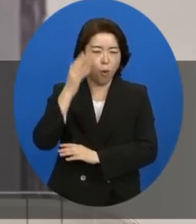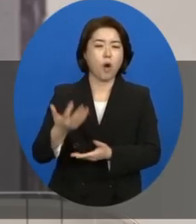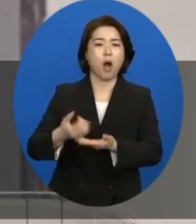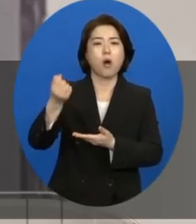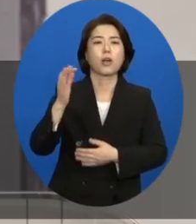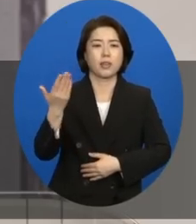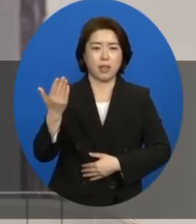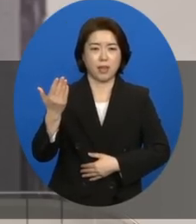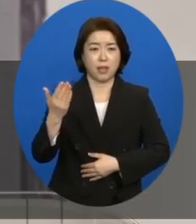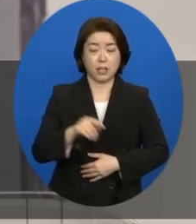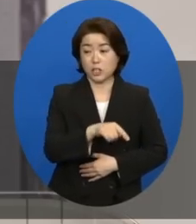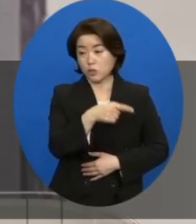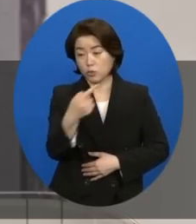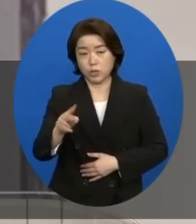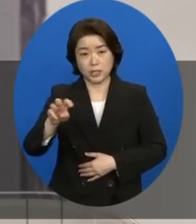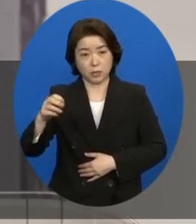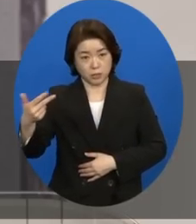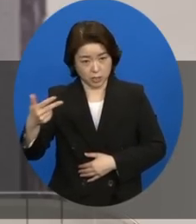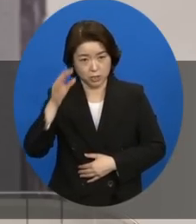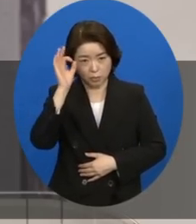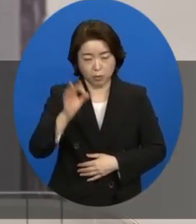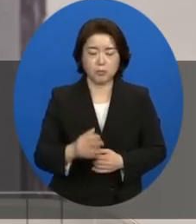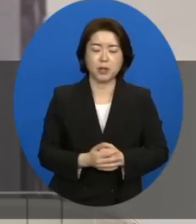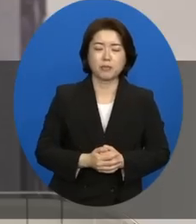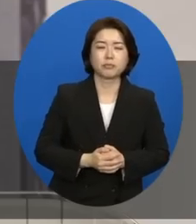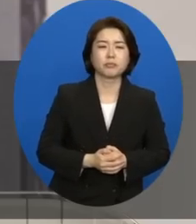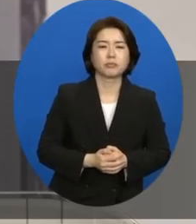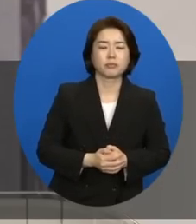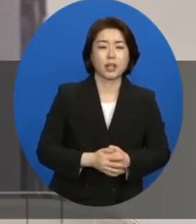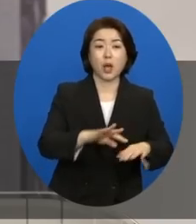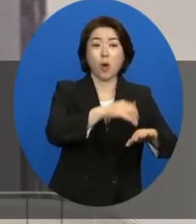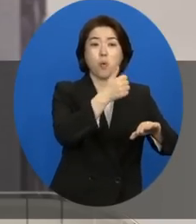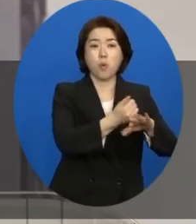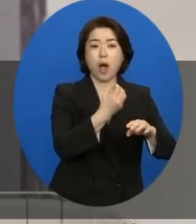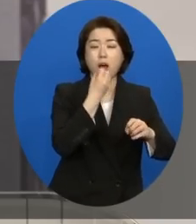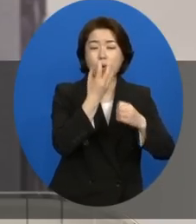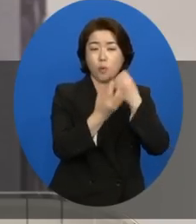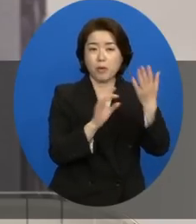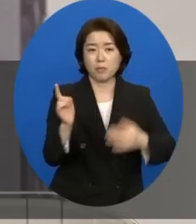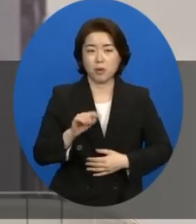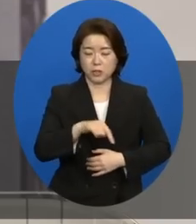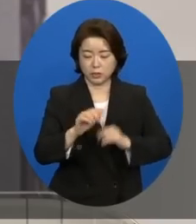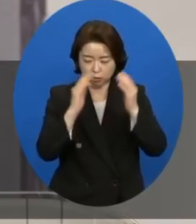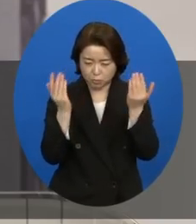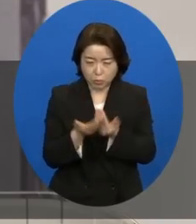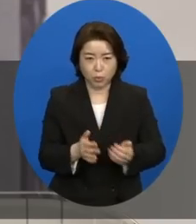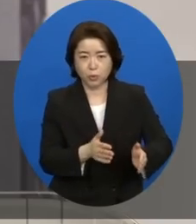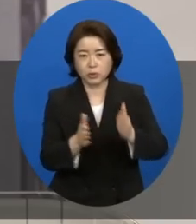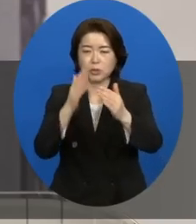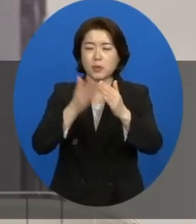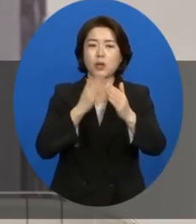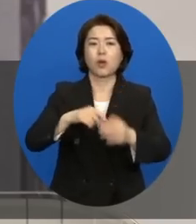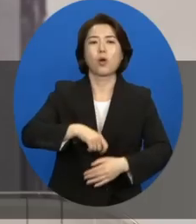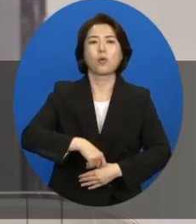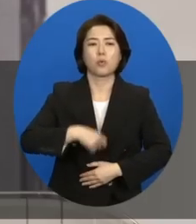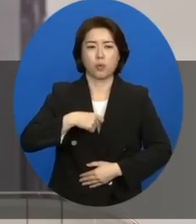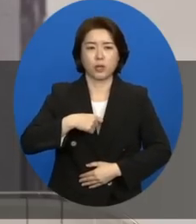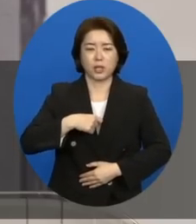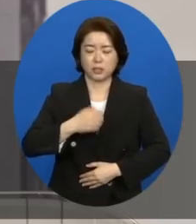뒤에 3절에 누브네 왕인 이렇게 고백해요 그의 모든 길은 공 이로우니 그는 교만한 일을